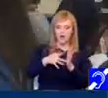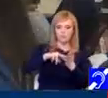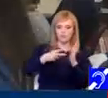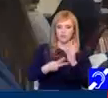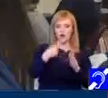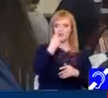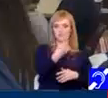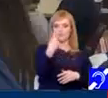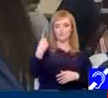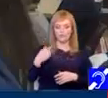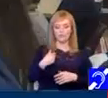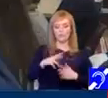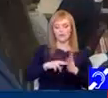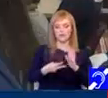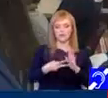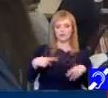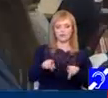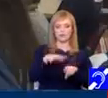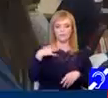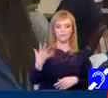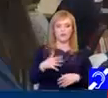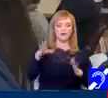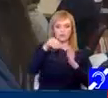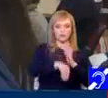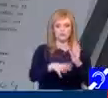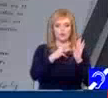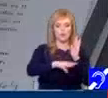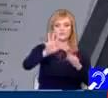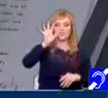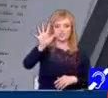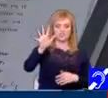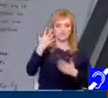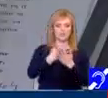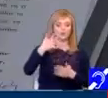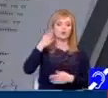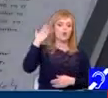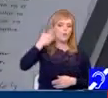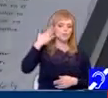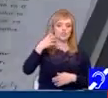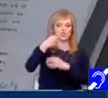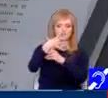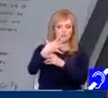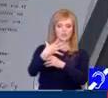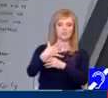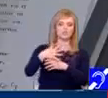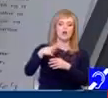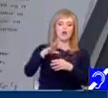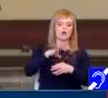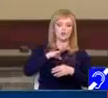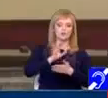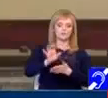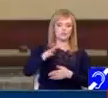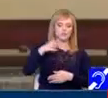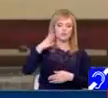un film. În programul caravanei au fost incluse 85 de filme românești și 15 filme realizate în Republica Moldova. Deja cu